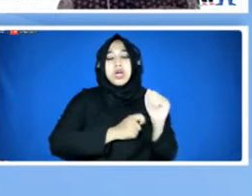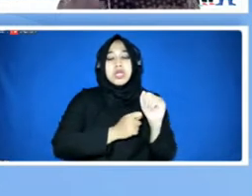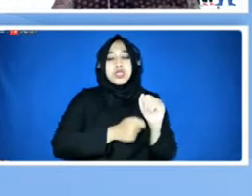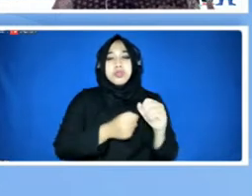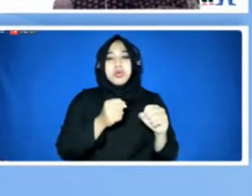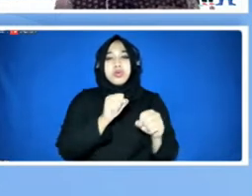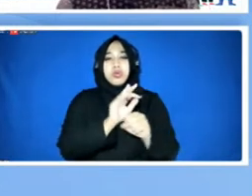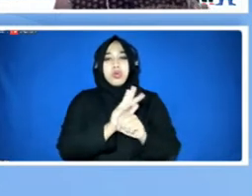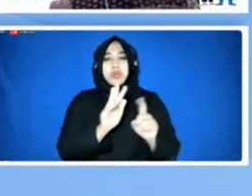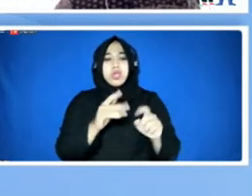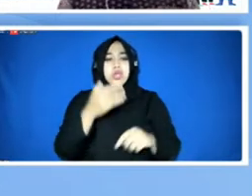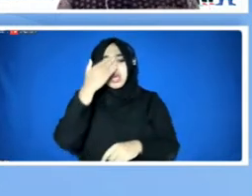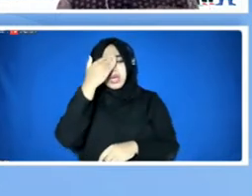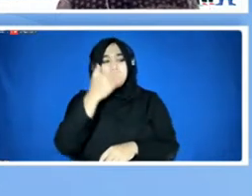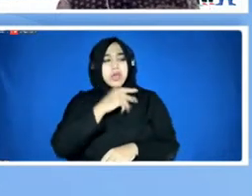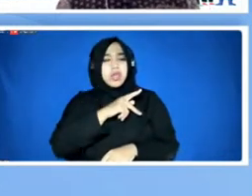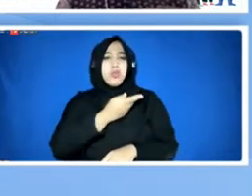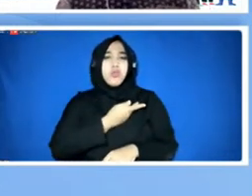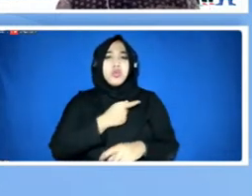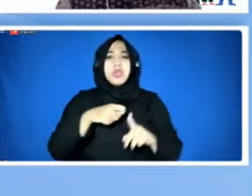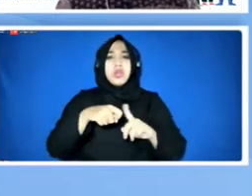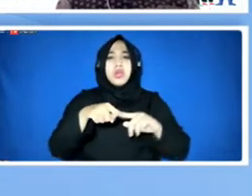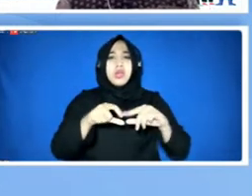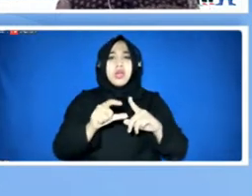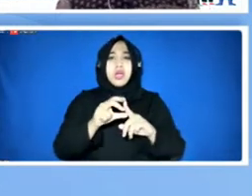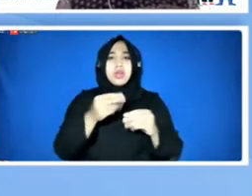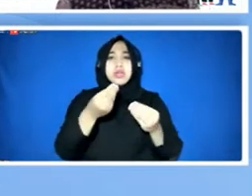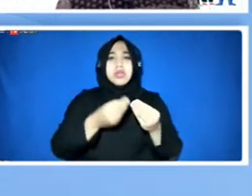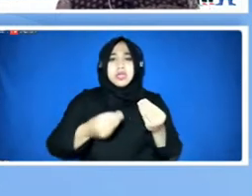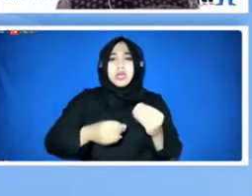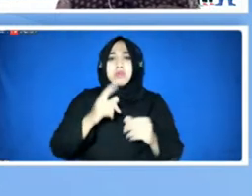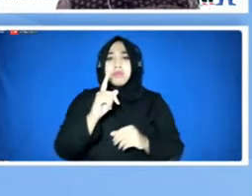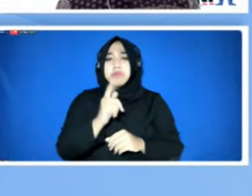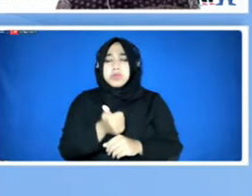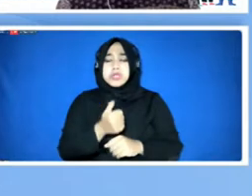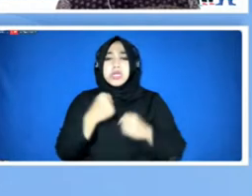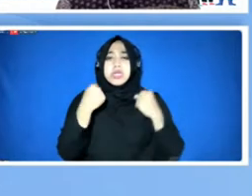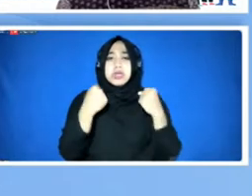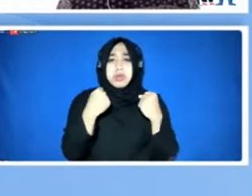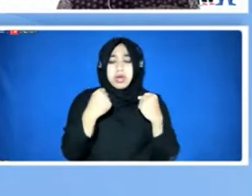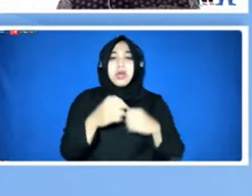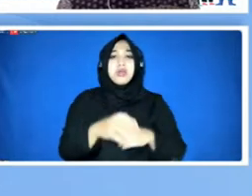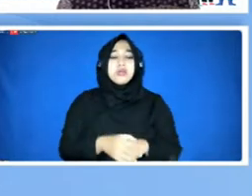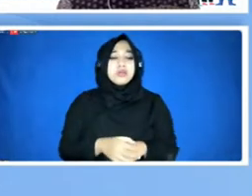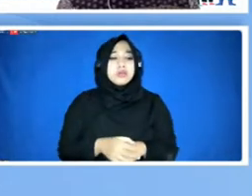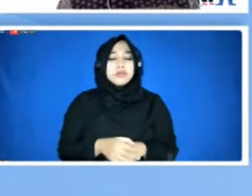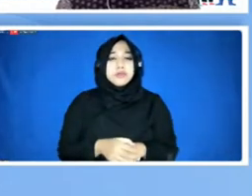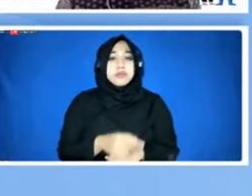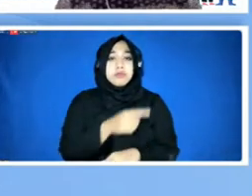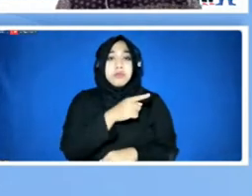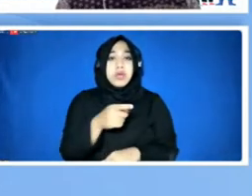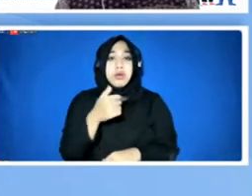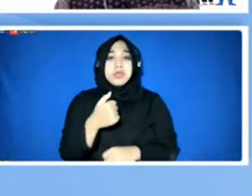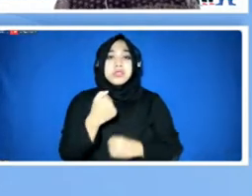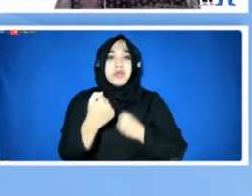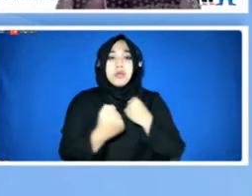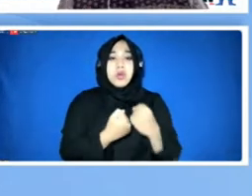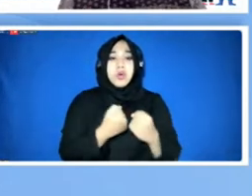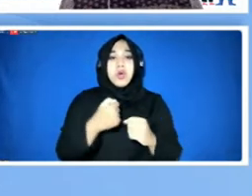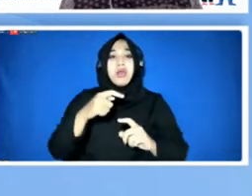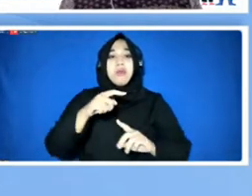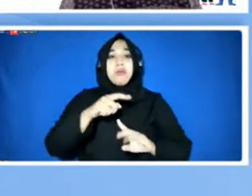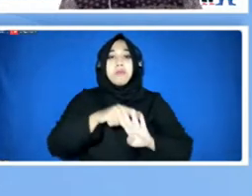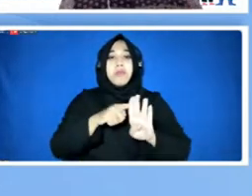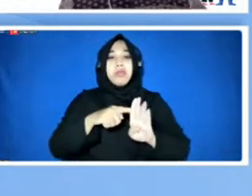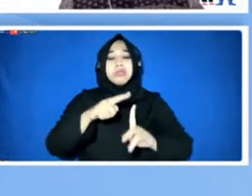merasa kenapa kita harus punya kader yang bisa kita pegang, yang mereka bisa melakukan task shifting. Jadi yang